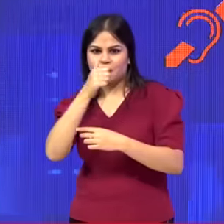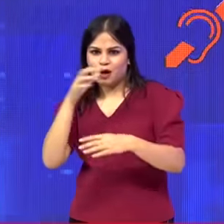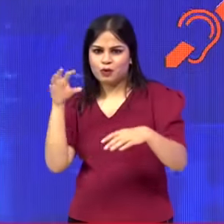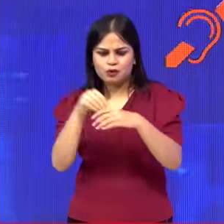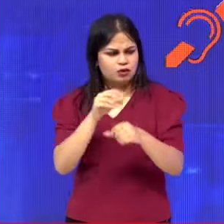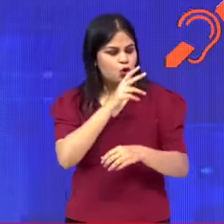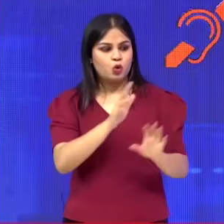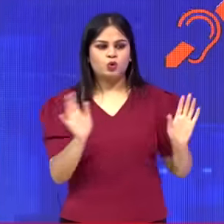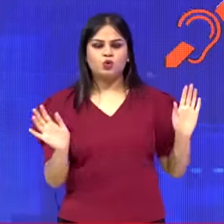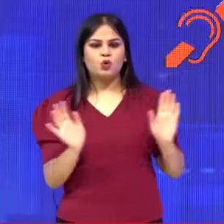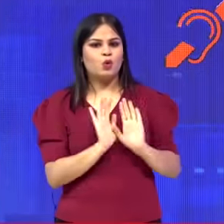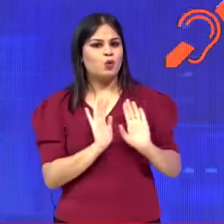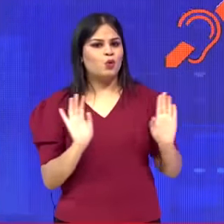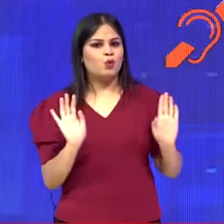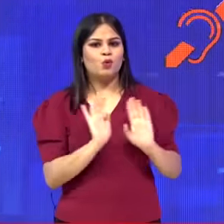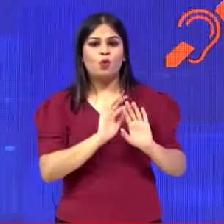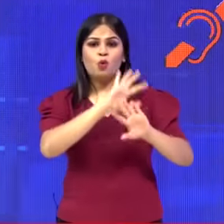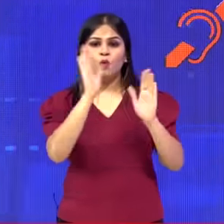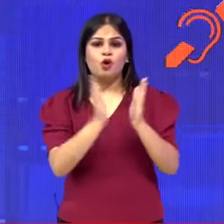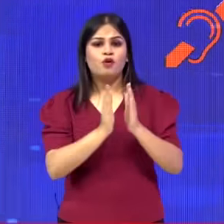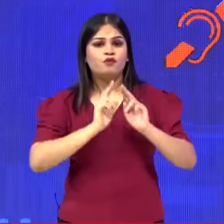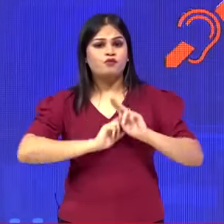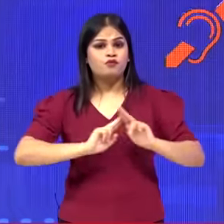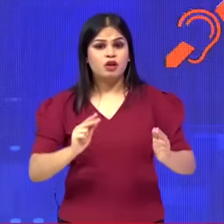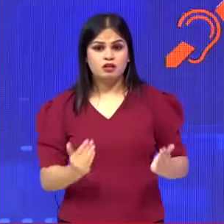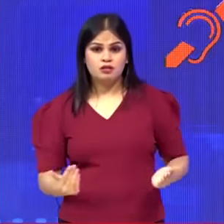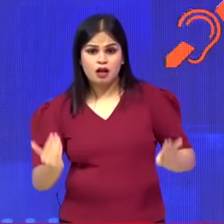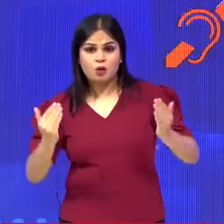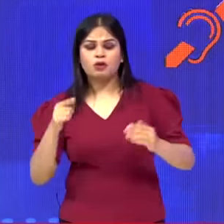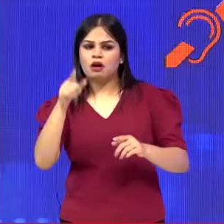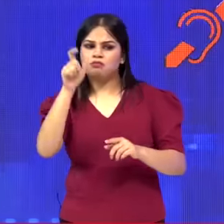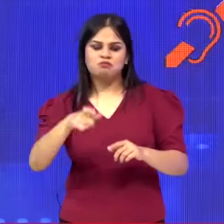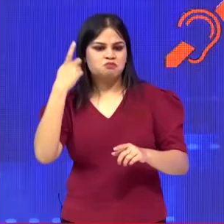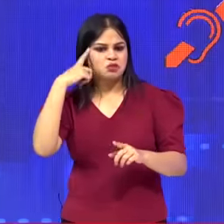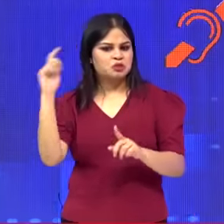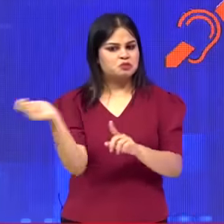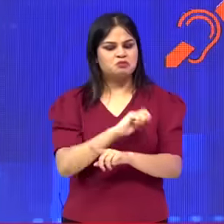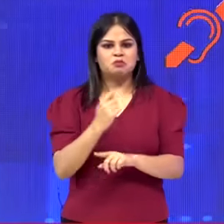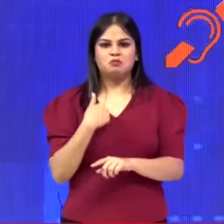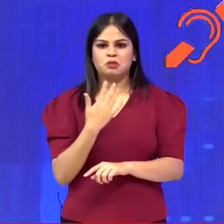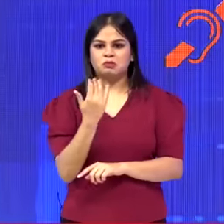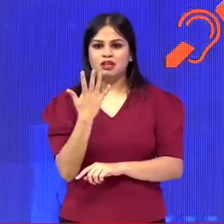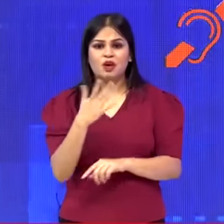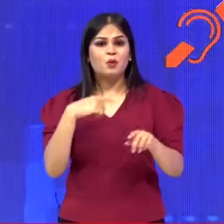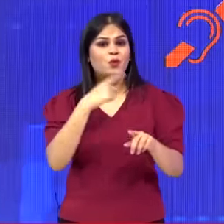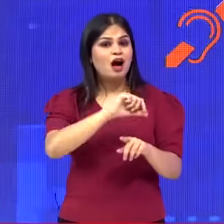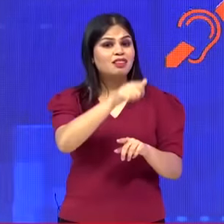बिल्कुल नहीं सर. ये क्रेडिट शाहरुख खान से कोई छीन नहीं सकता, आदि चोपड़ा से कोई छीन नहीं सकता.